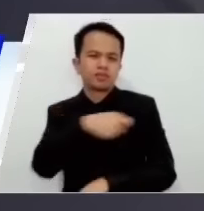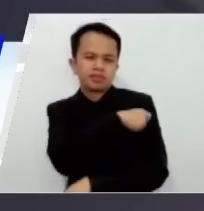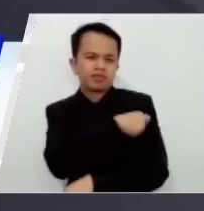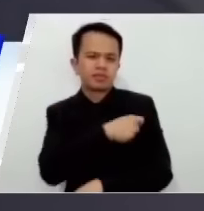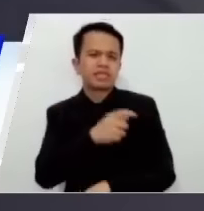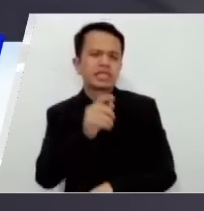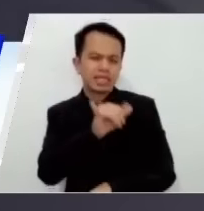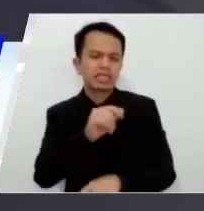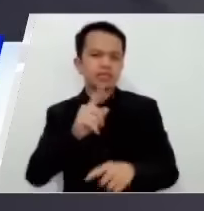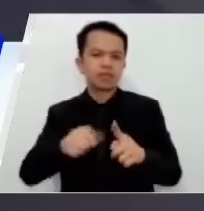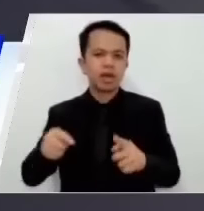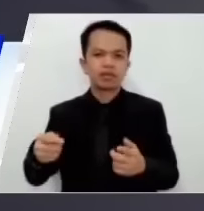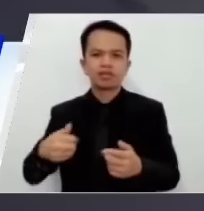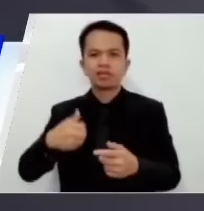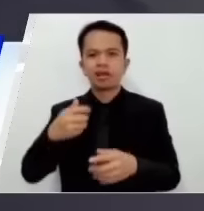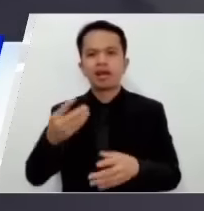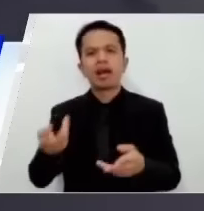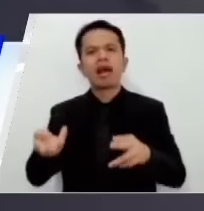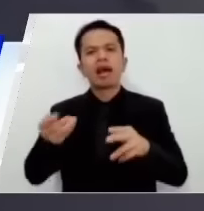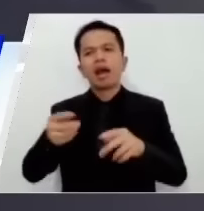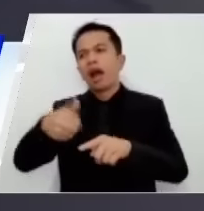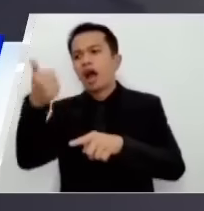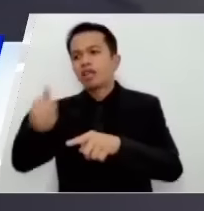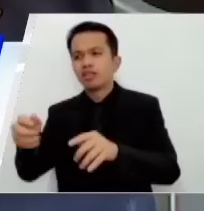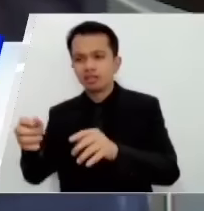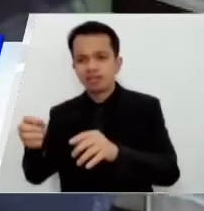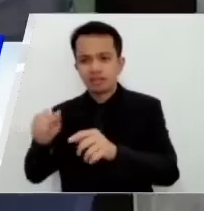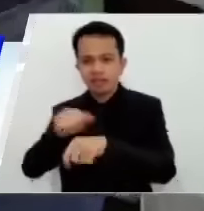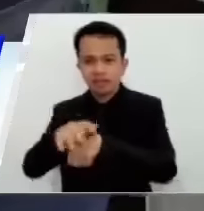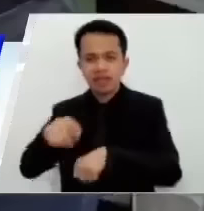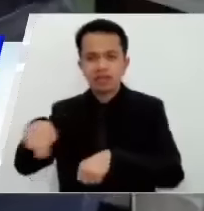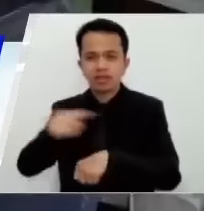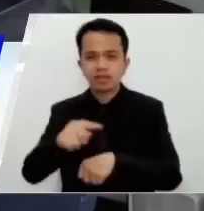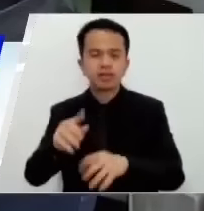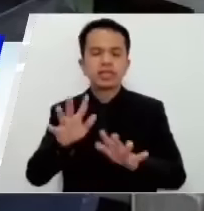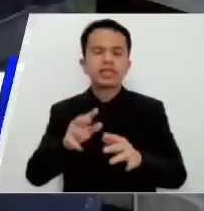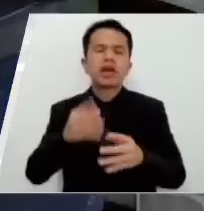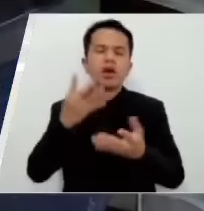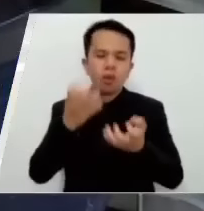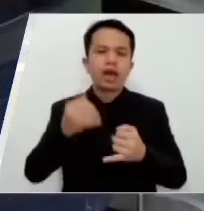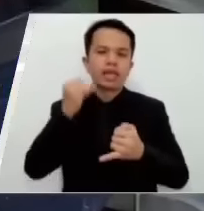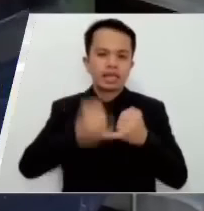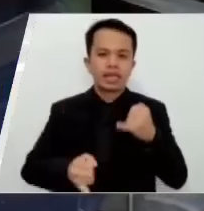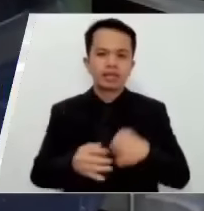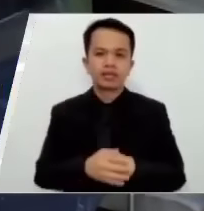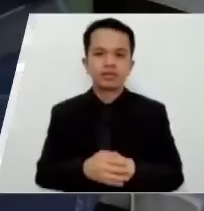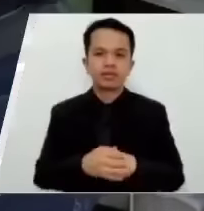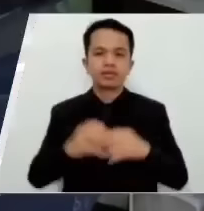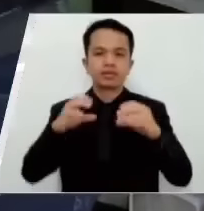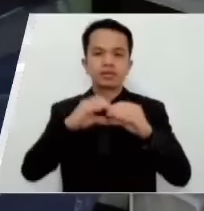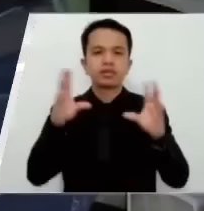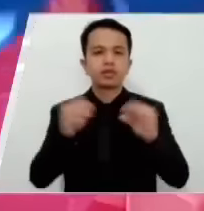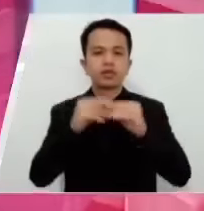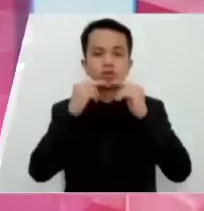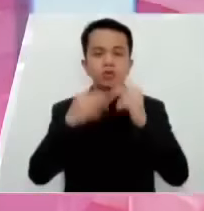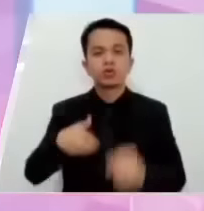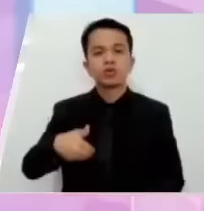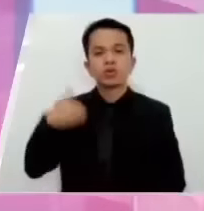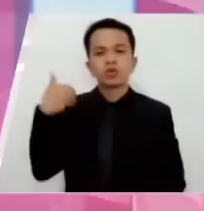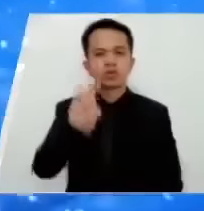yung sa iba Ayoko na mangyari Gusto ko kasi Last na to para sa GMA integrated news June renas ang